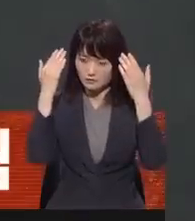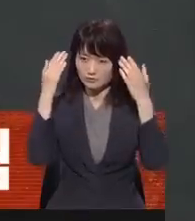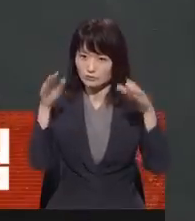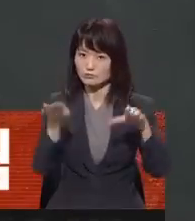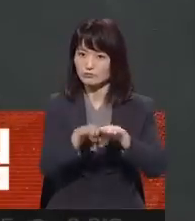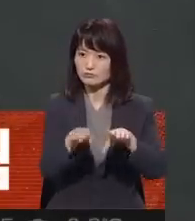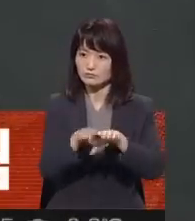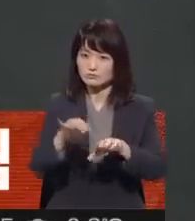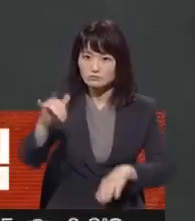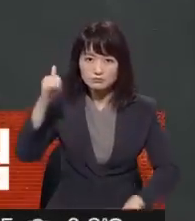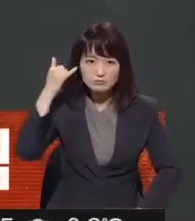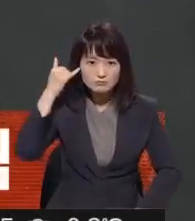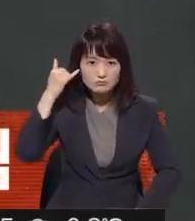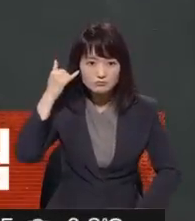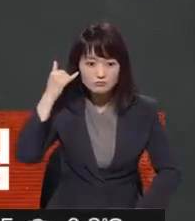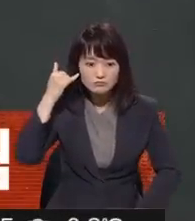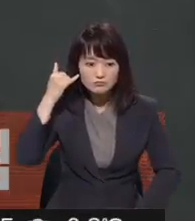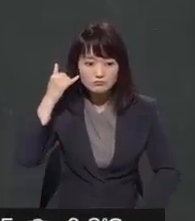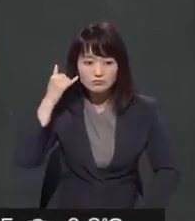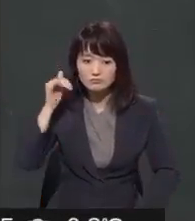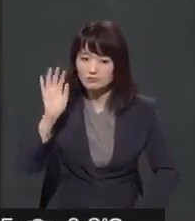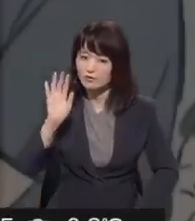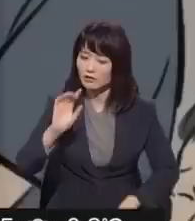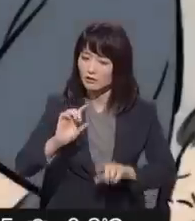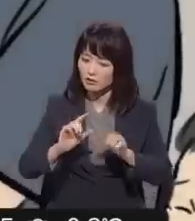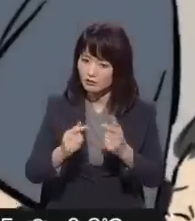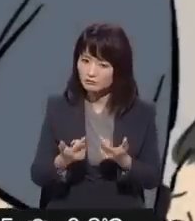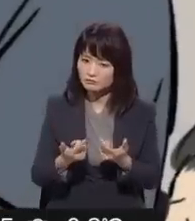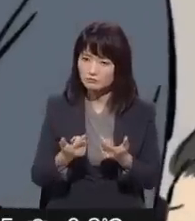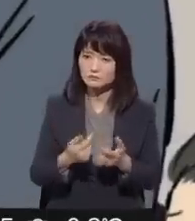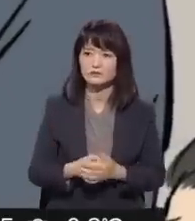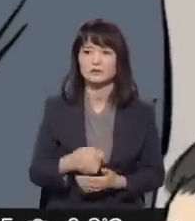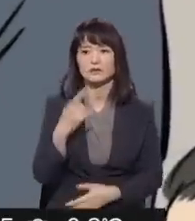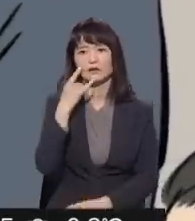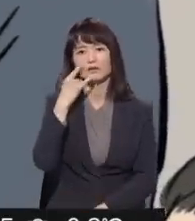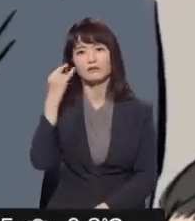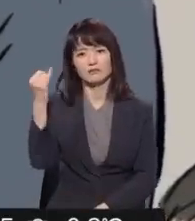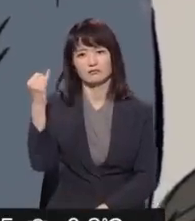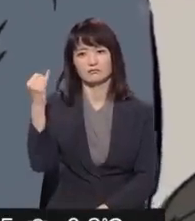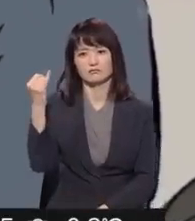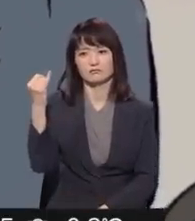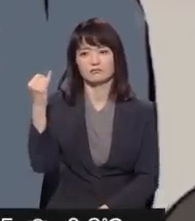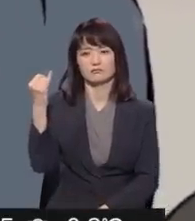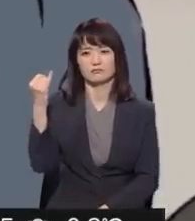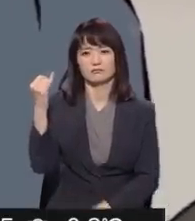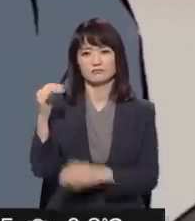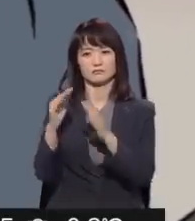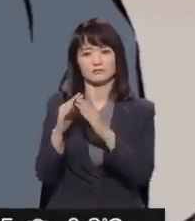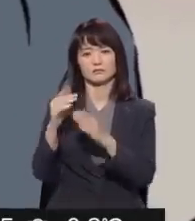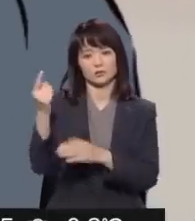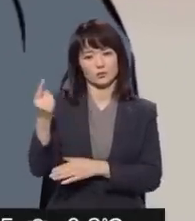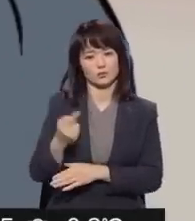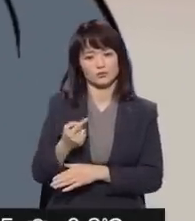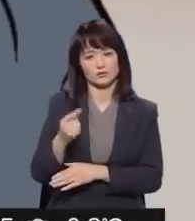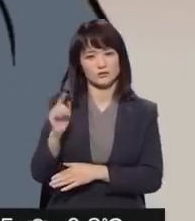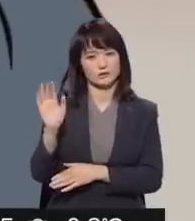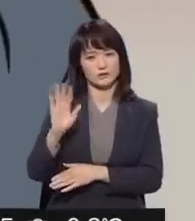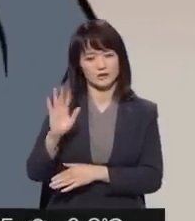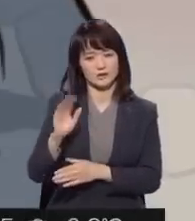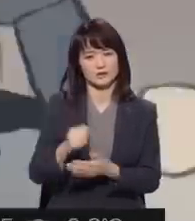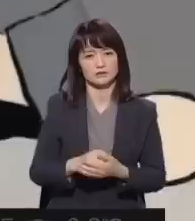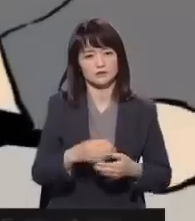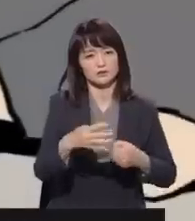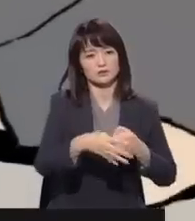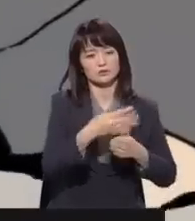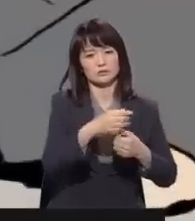전화가 온 거예요 뭐 그럴 리가 있나라고 보니까 엄마가 집에 안 돌아와서 그 초등학교 큰